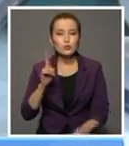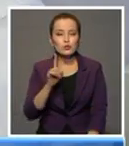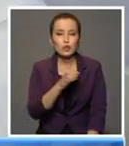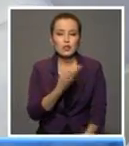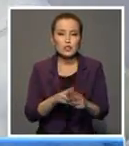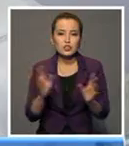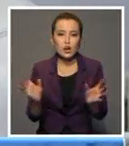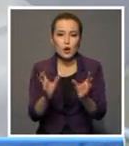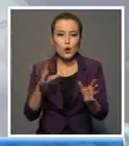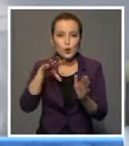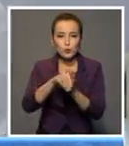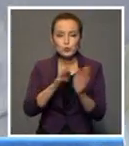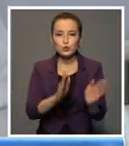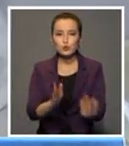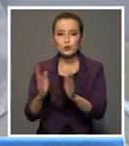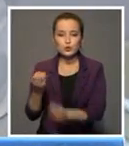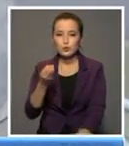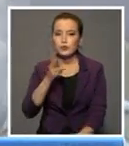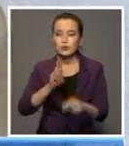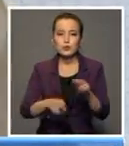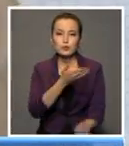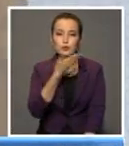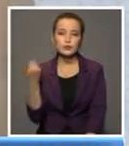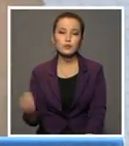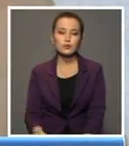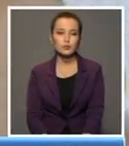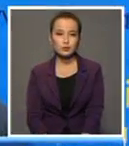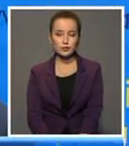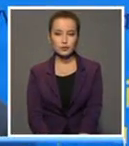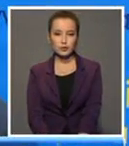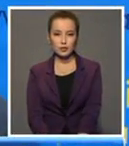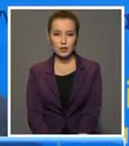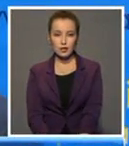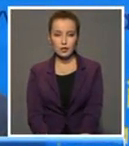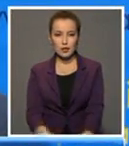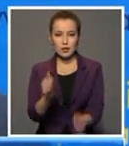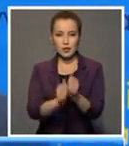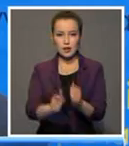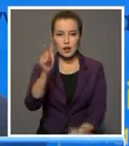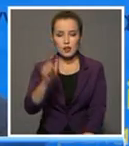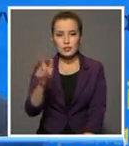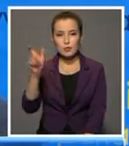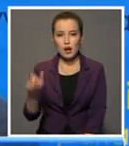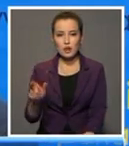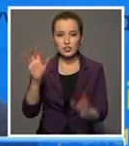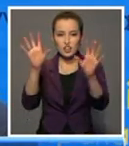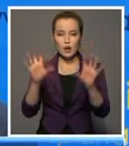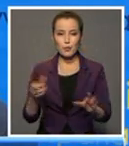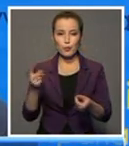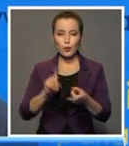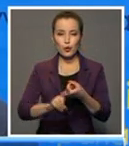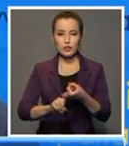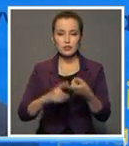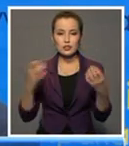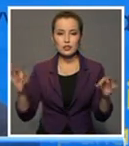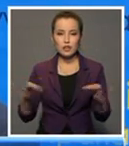сақтандыруға ақпараттық жүйені енгізу жұмыстары аяқталмады. Әр азаматтардың заң бойынша жаңа айтып кеткен еркін